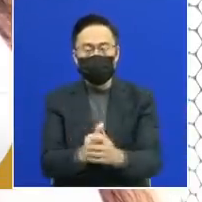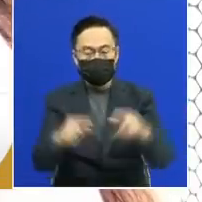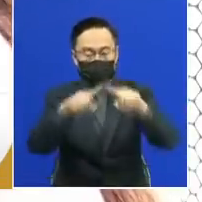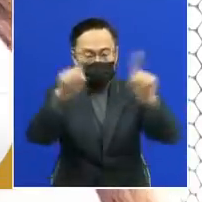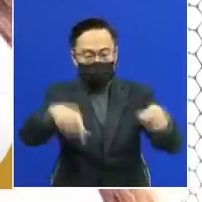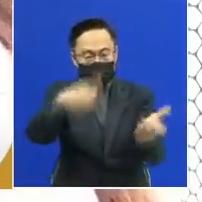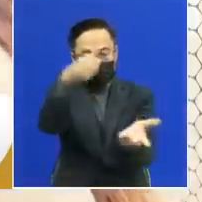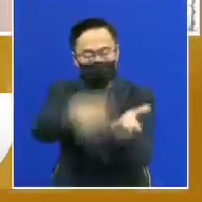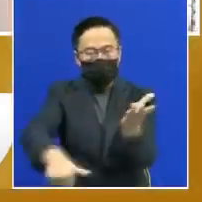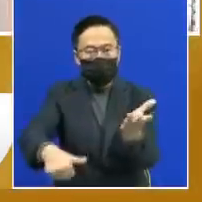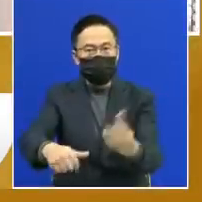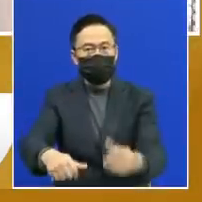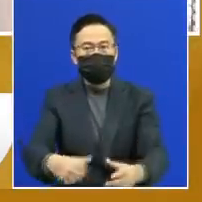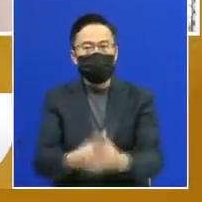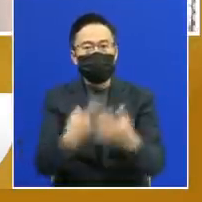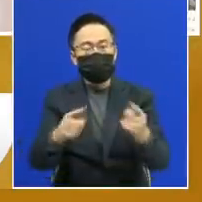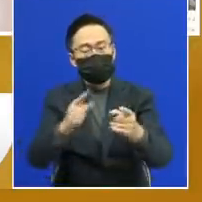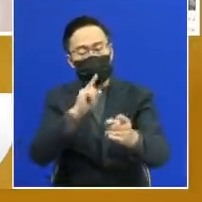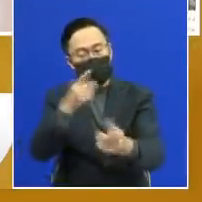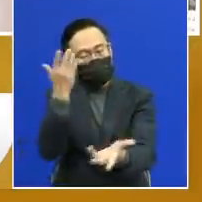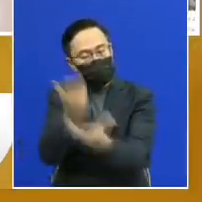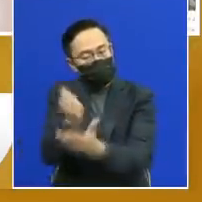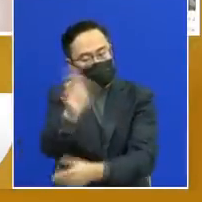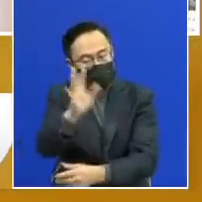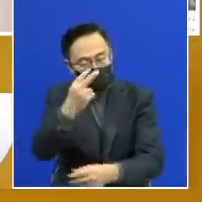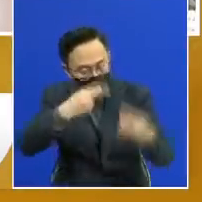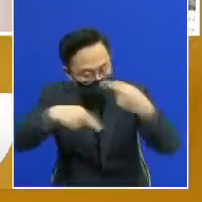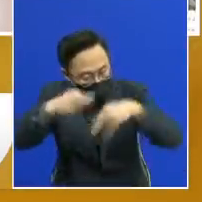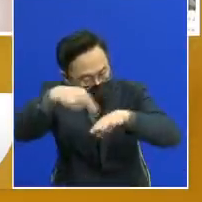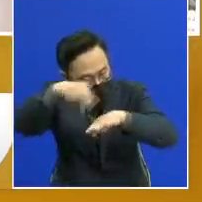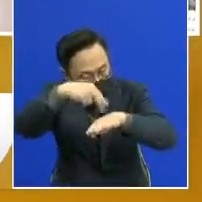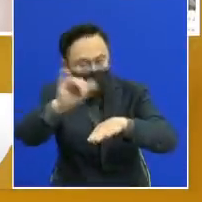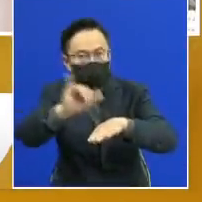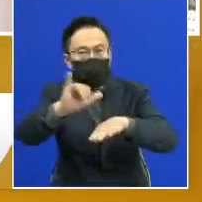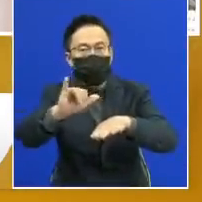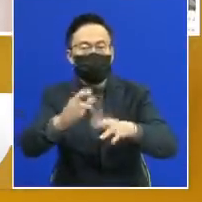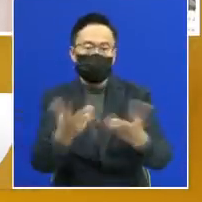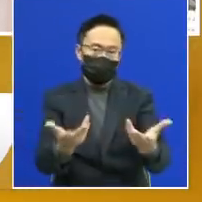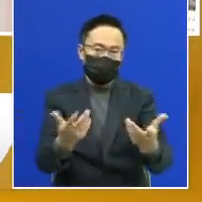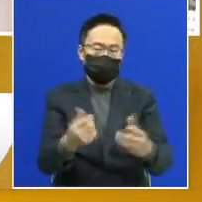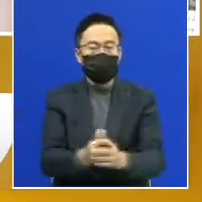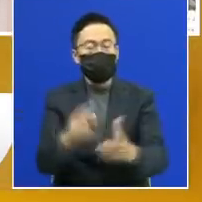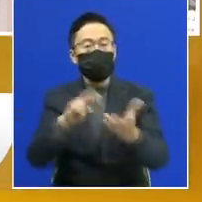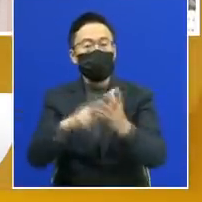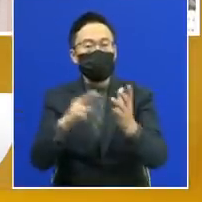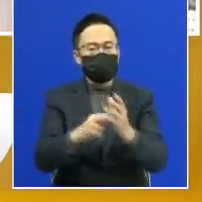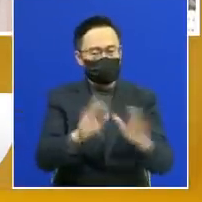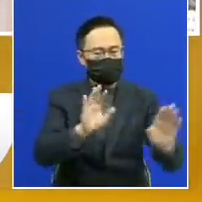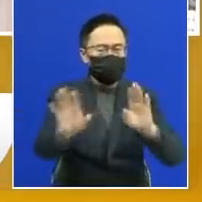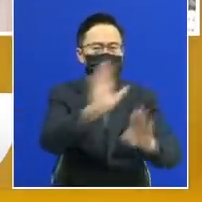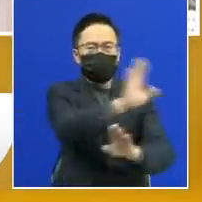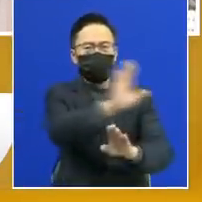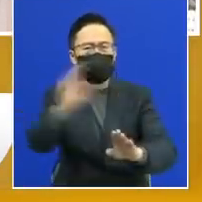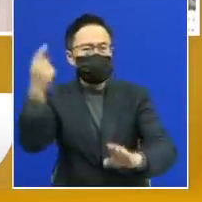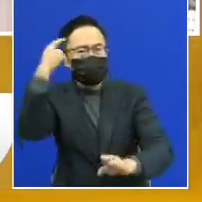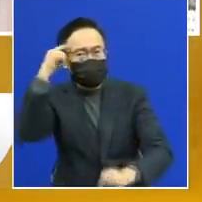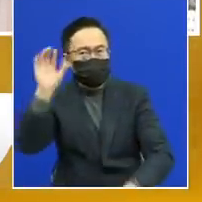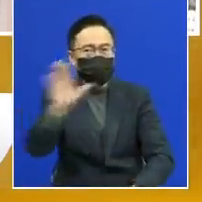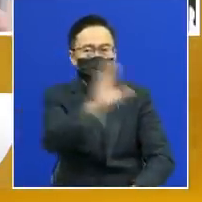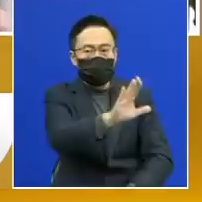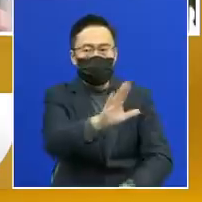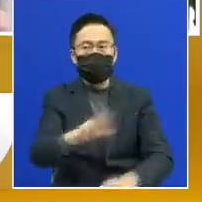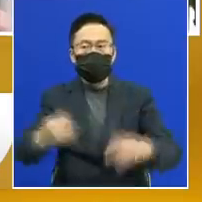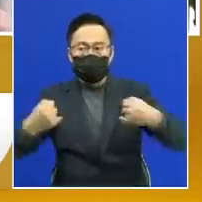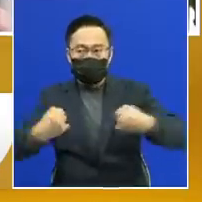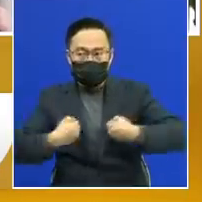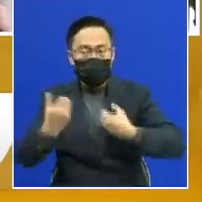ได้ร่วมพิสูจน์รอยนั้นๆกับน้อง คือจากที่ฟังดูนะคะฝั่งเจ้าของรถก็คิดว่าตัวเองเนี่ยถูกต้องแล้วฝั่งของเจ้าของ